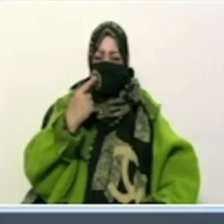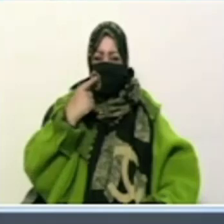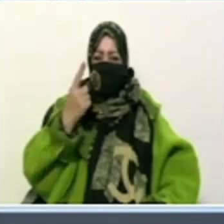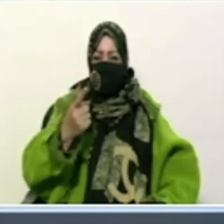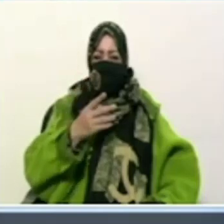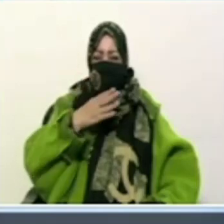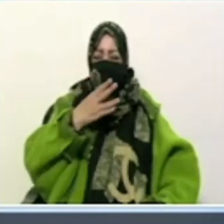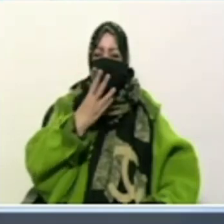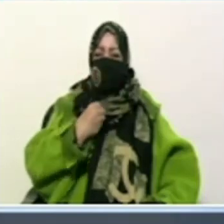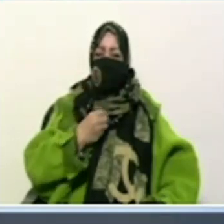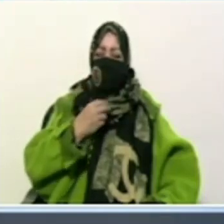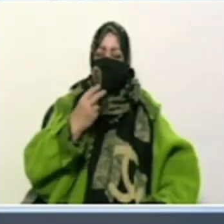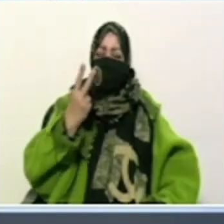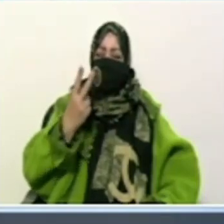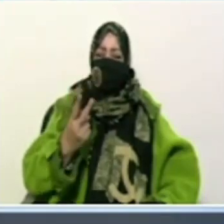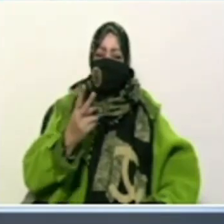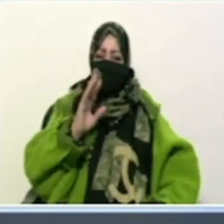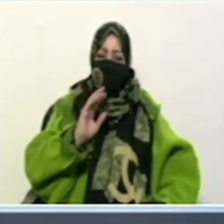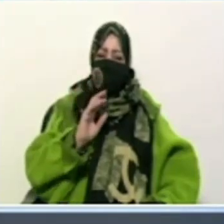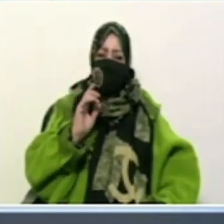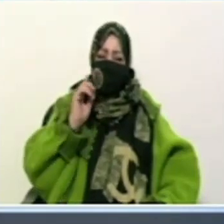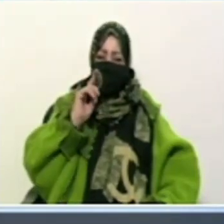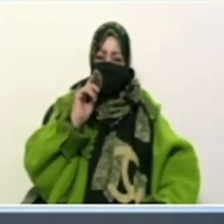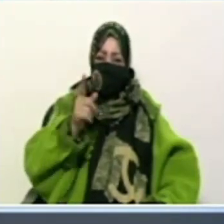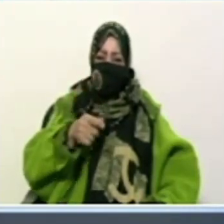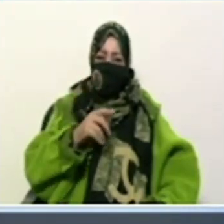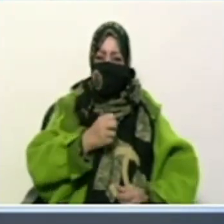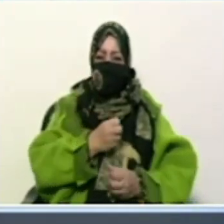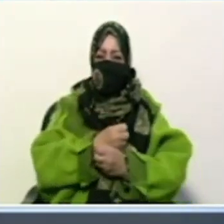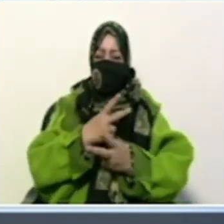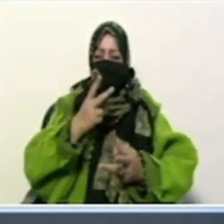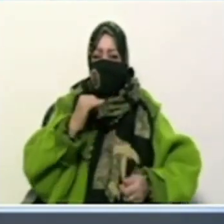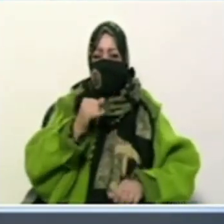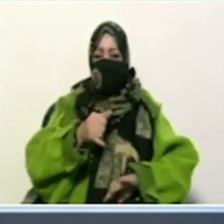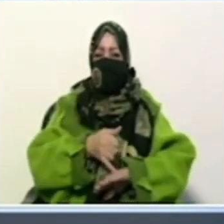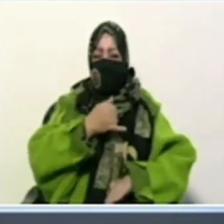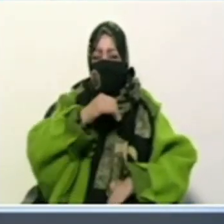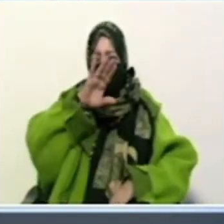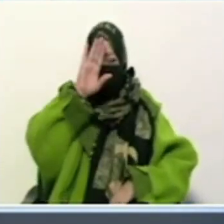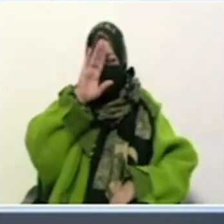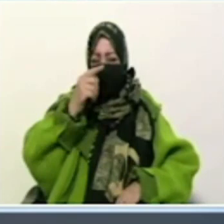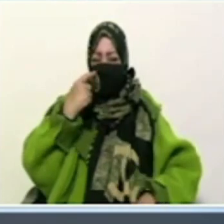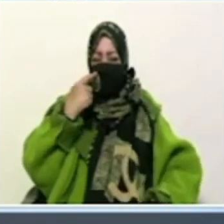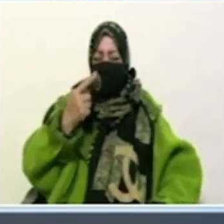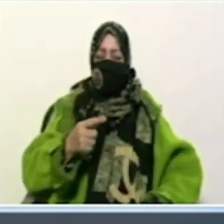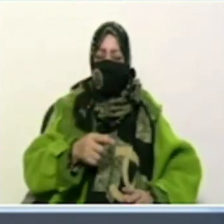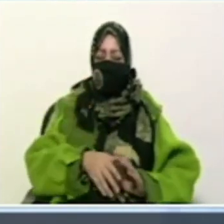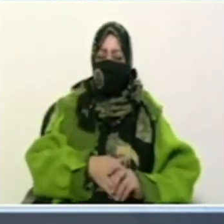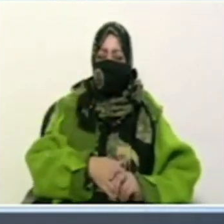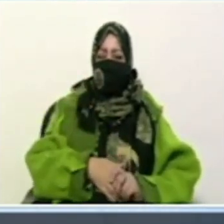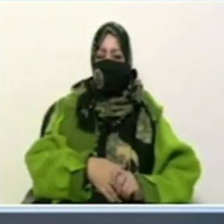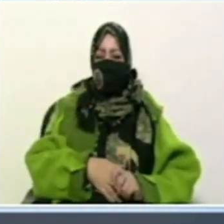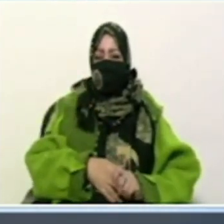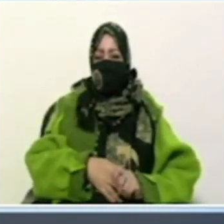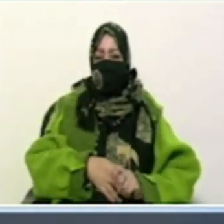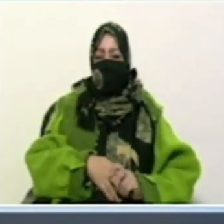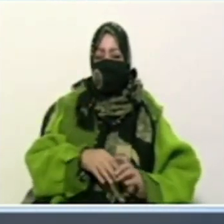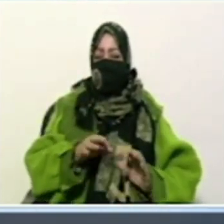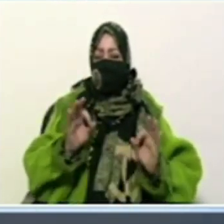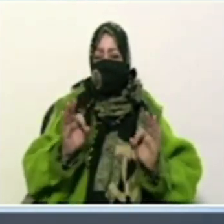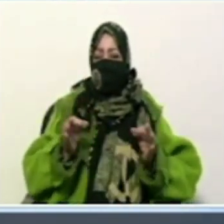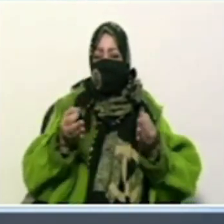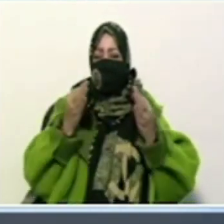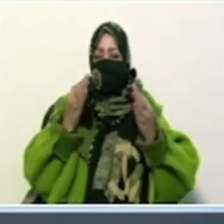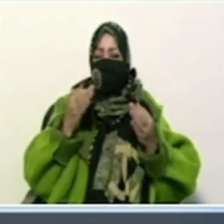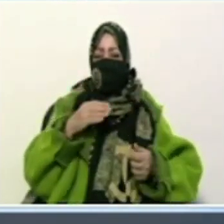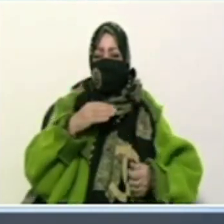فإذا هي يشترط فيها شروط الأضحية، كذلك السلامة من العيوب، مثلا لا تصح مثلا العرجاء ولا العمياء ولا العوراء